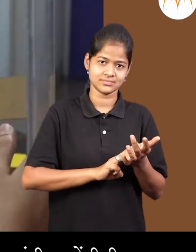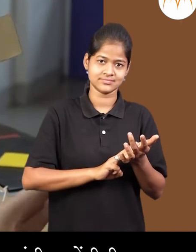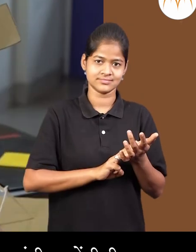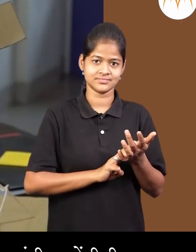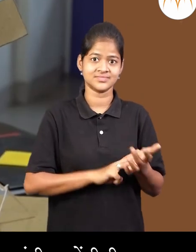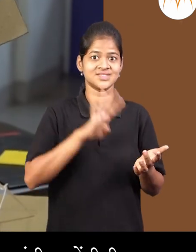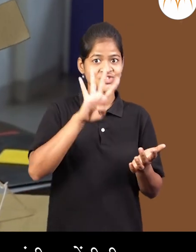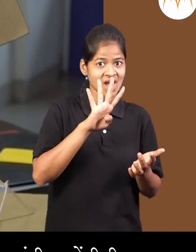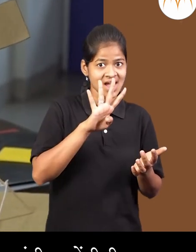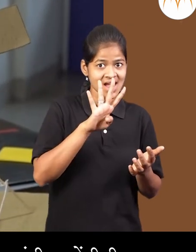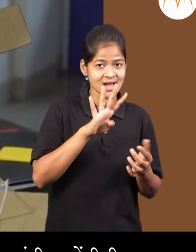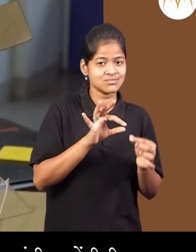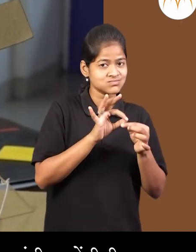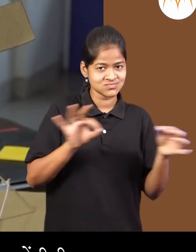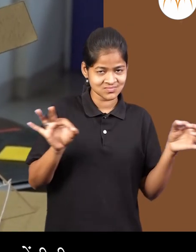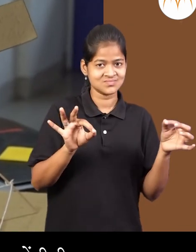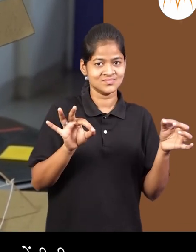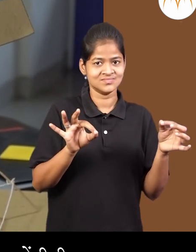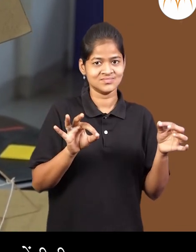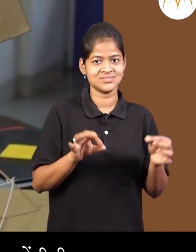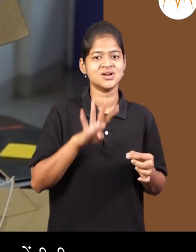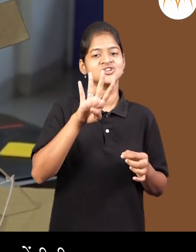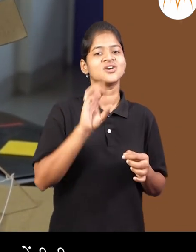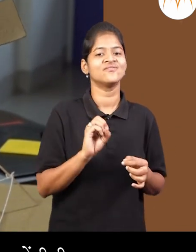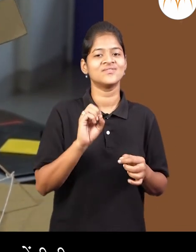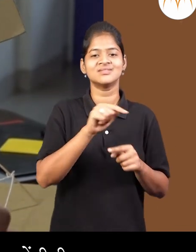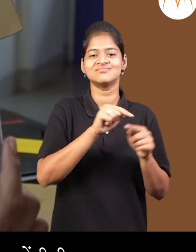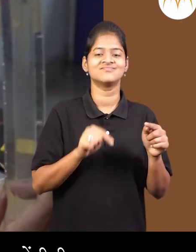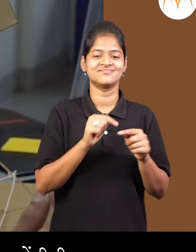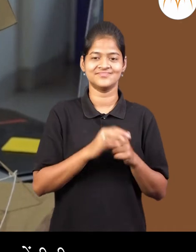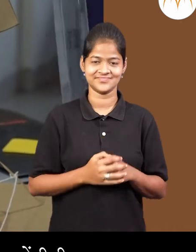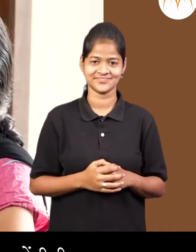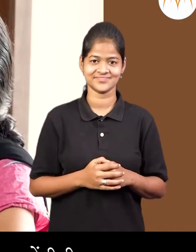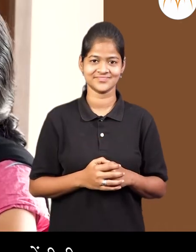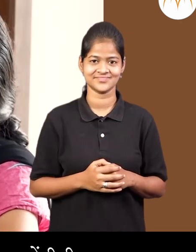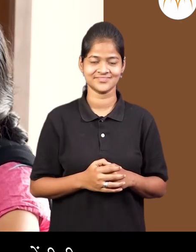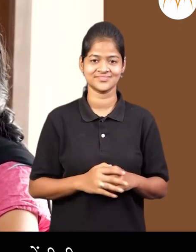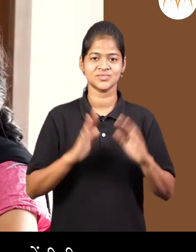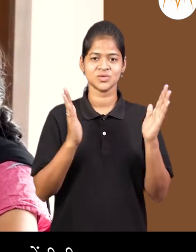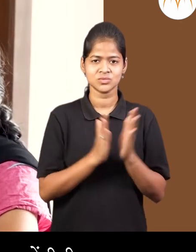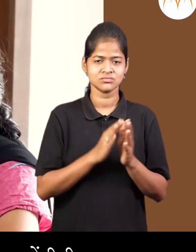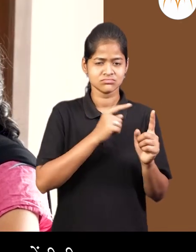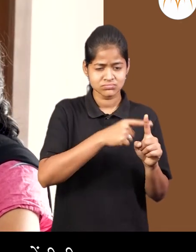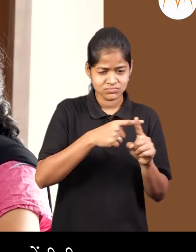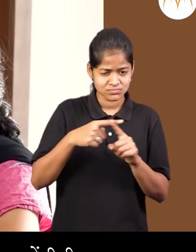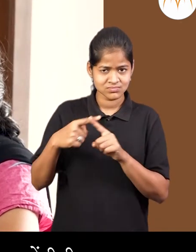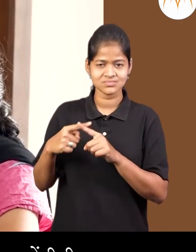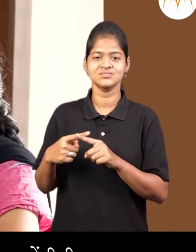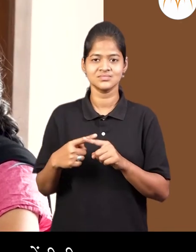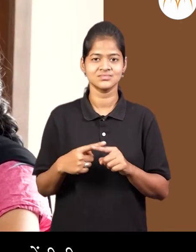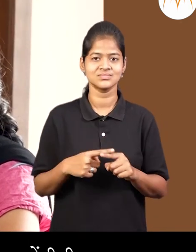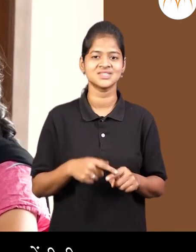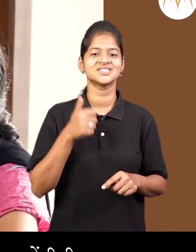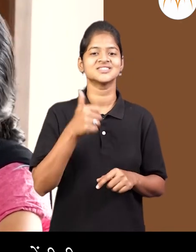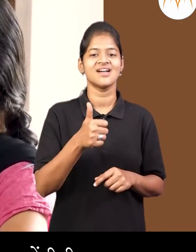रुंदी 4 सेंटीमीटर म्हणजे क्षेत्रफळ झालं 40 चौरस सेंटीमीटर. म्हणजे या सगळ्यांची बेरीज